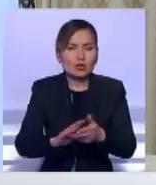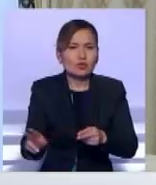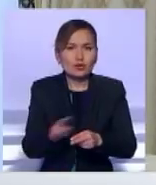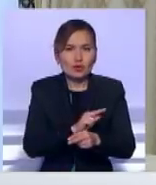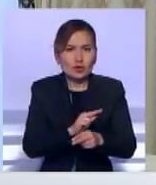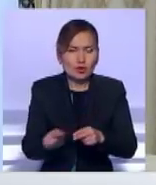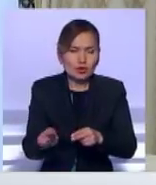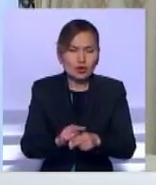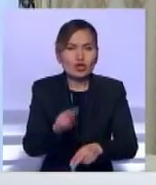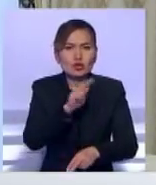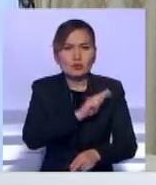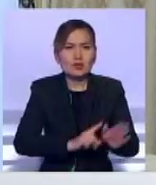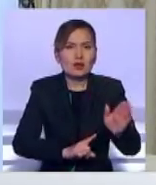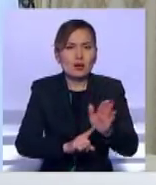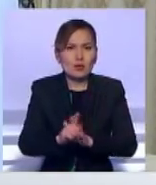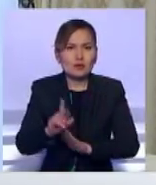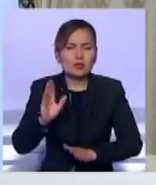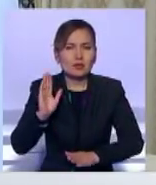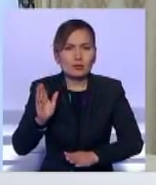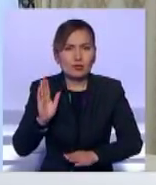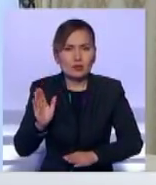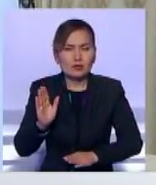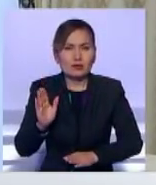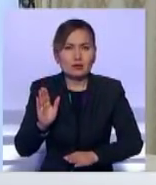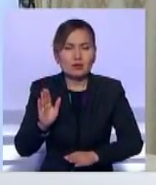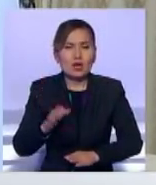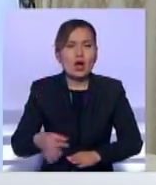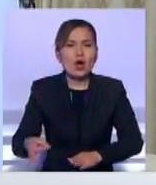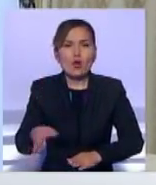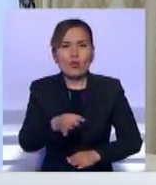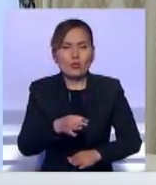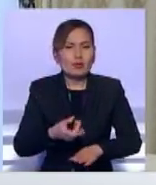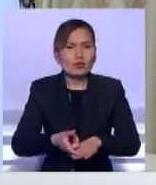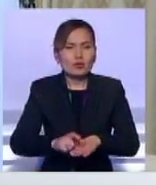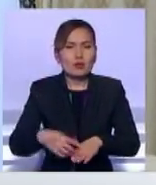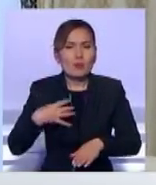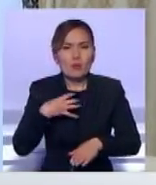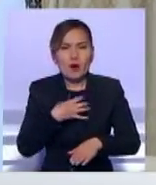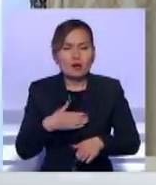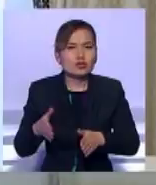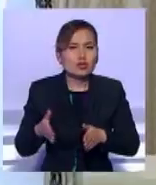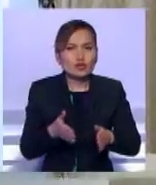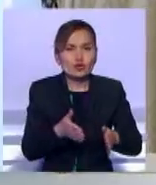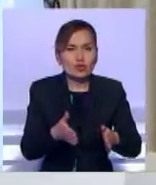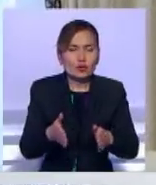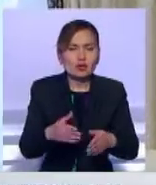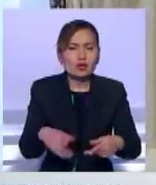реконструкция жұмыстары басталатын болады. Сонымен қатар облыстық маңызы бар автомобиль жолдарында